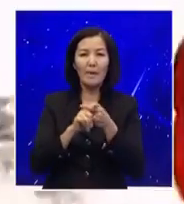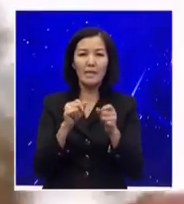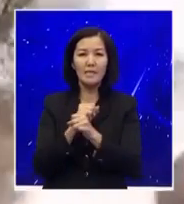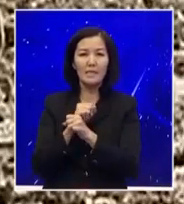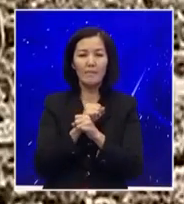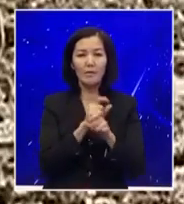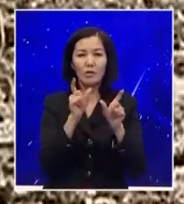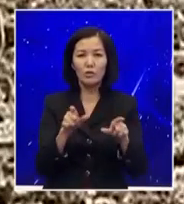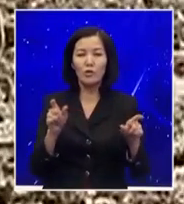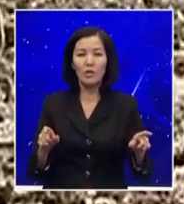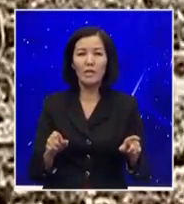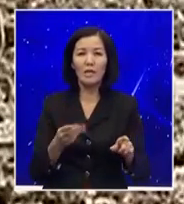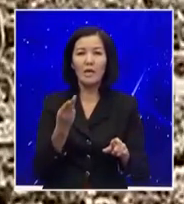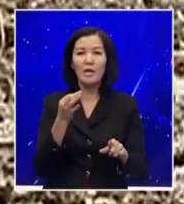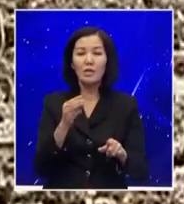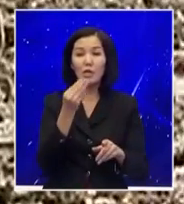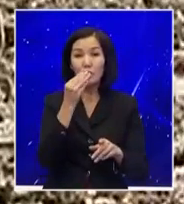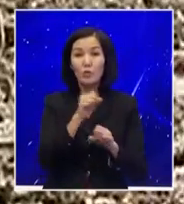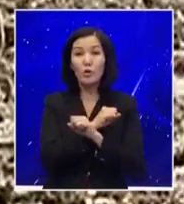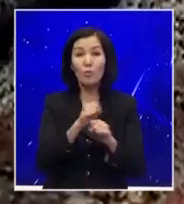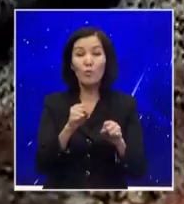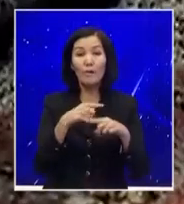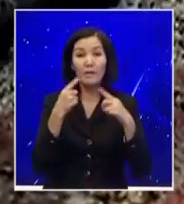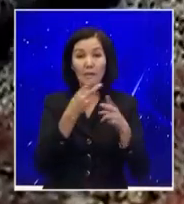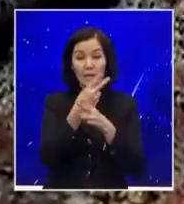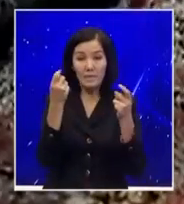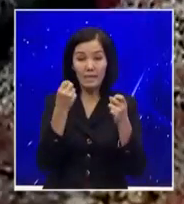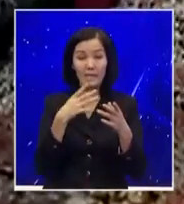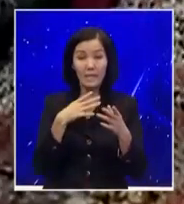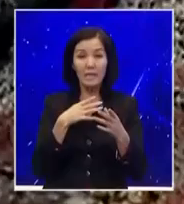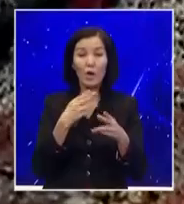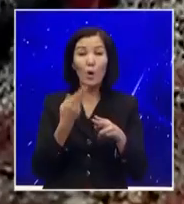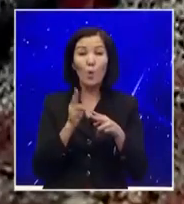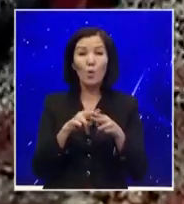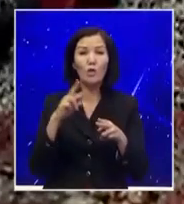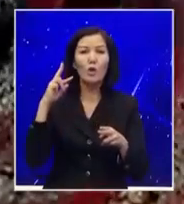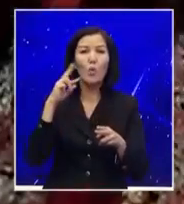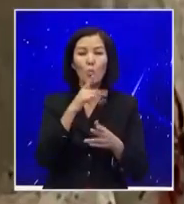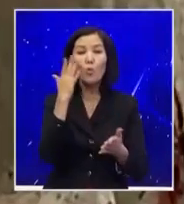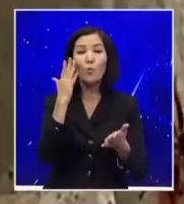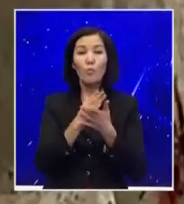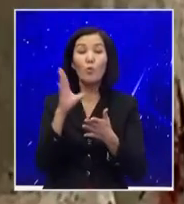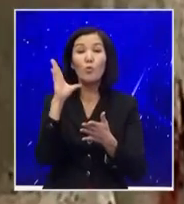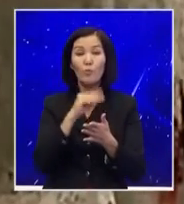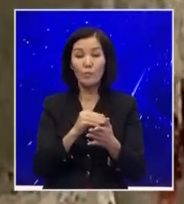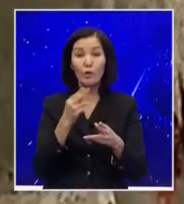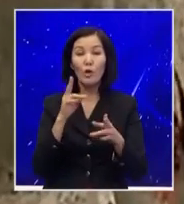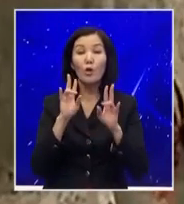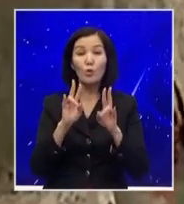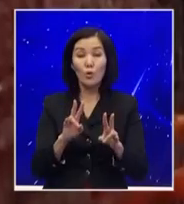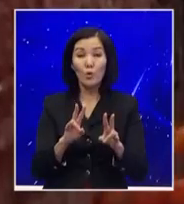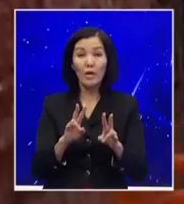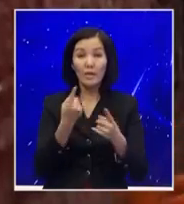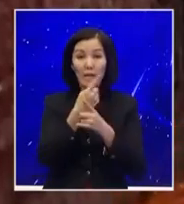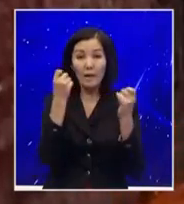жүрген адамдарға бұл шаяндарды жеуге болмайтыны ескертілді. Себебі оларда улы фитопланктар болуы мүмкін. Мамандардың